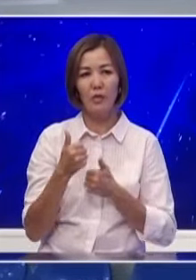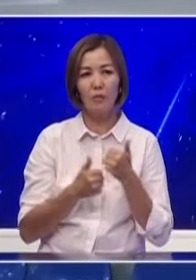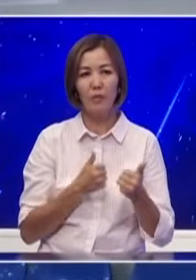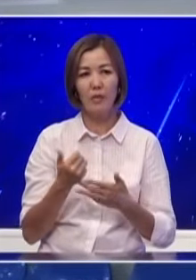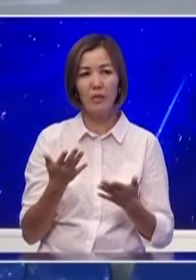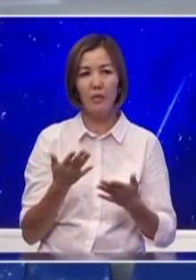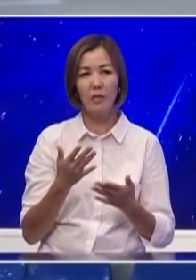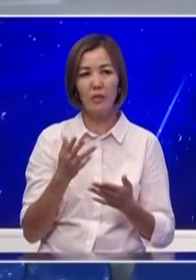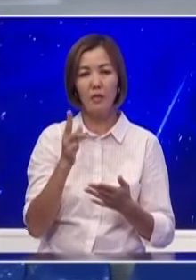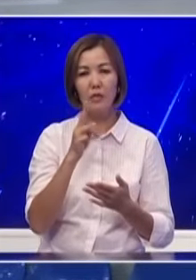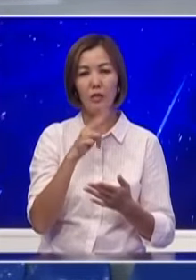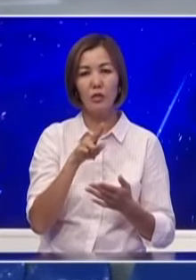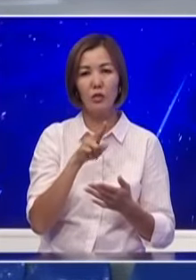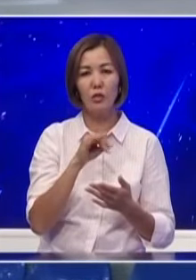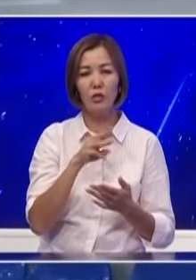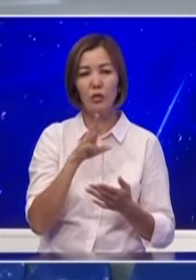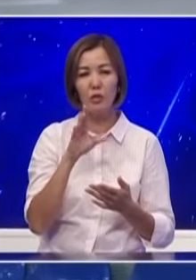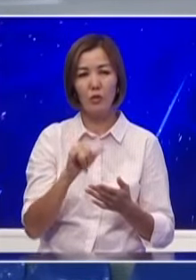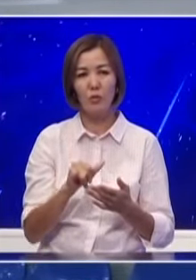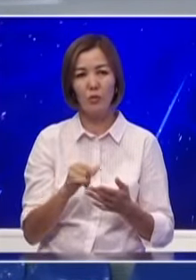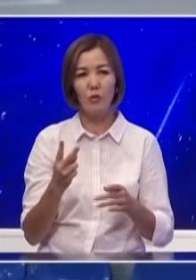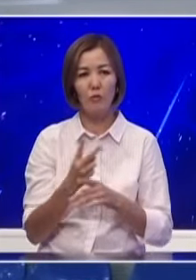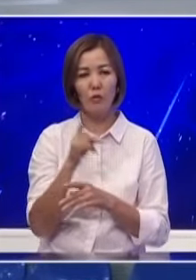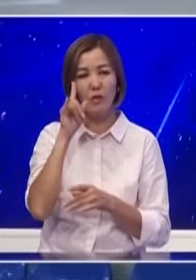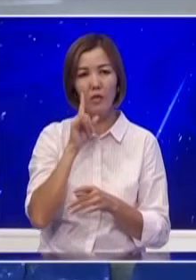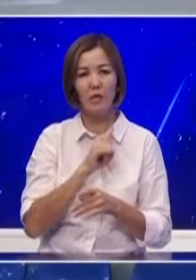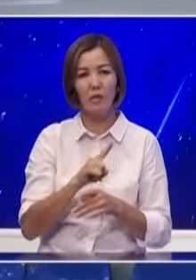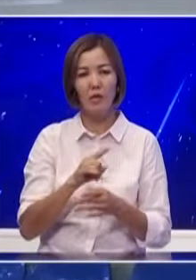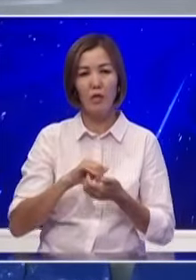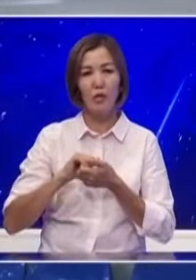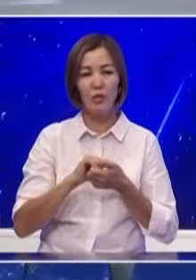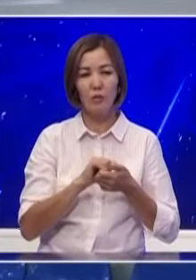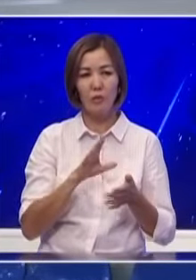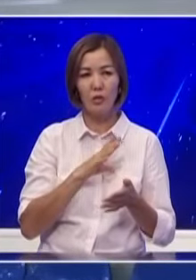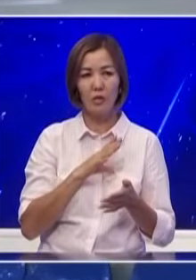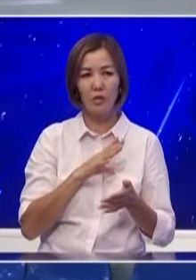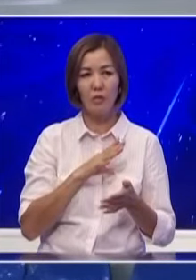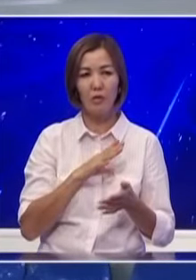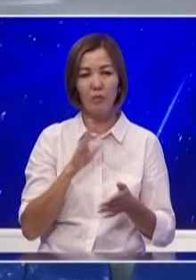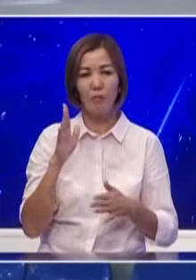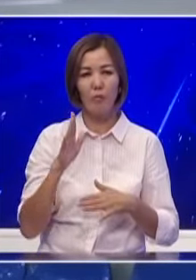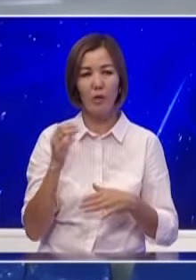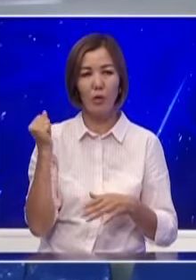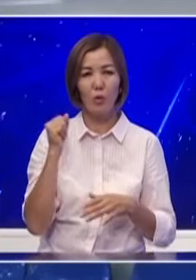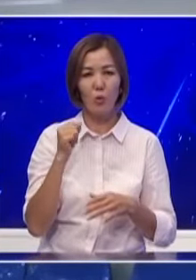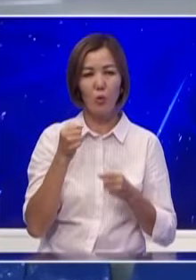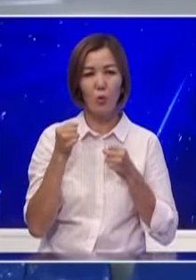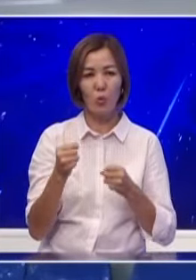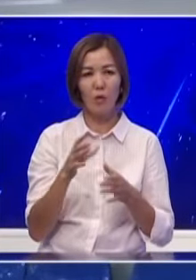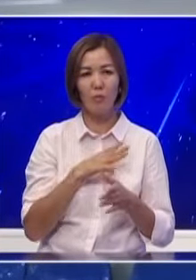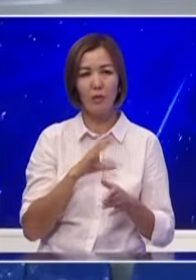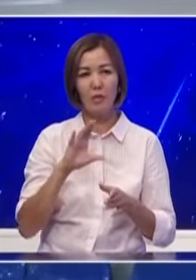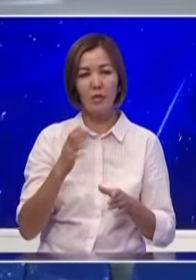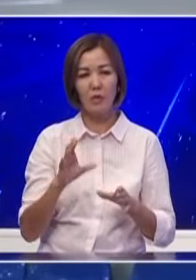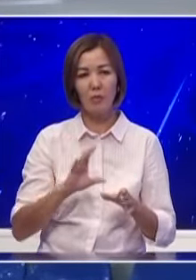боевому джиу-джитсу, наградный чемпион Казахстана по жекпе-жек, по рукопашному бою был серебряным